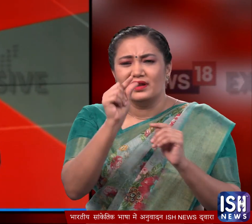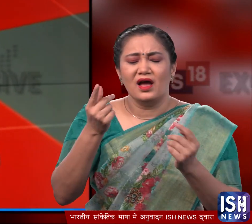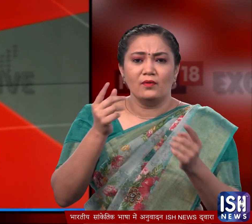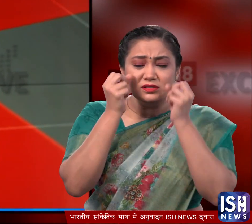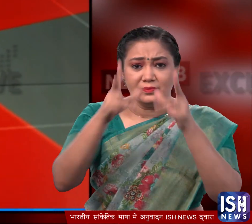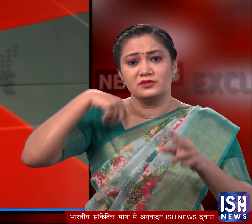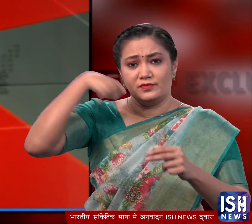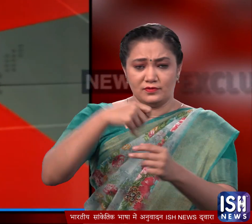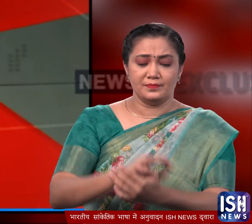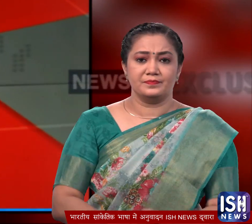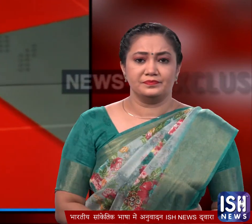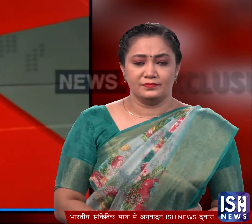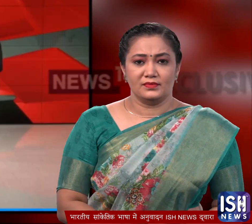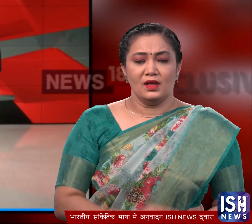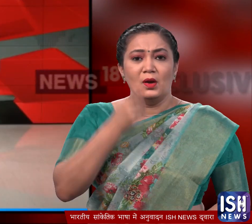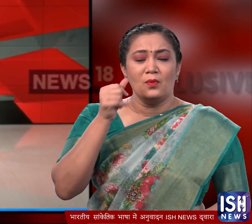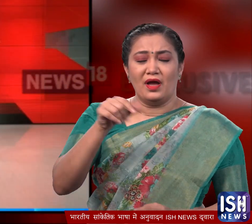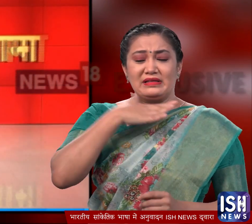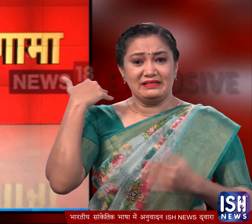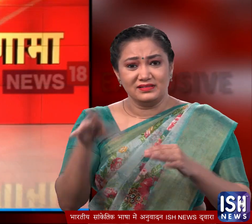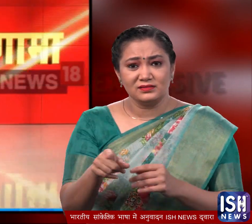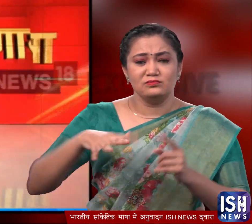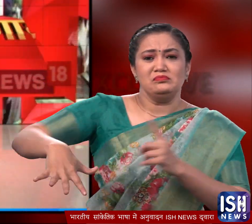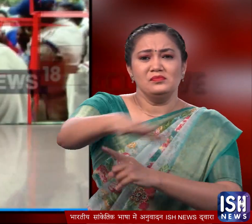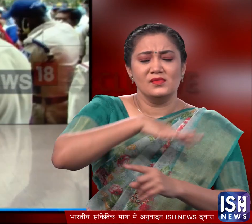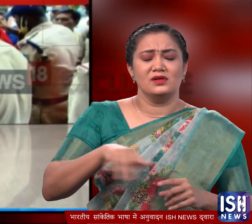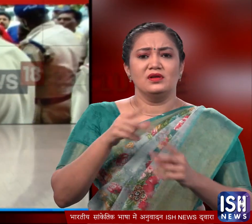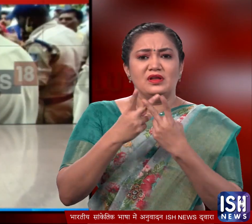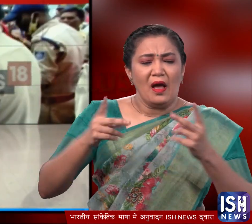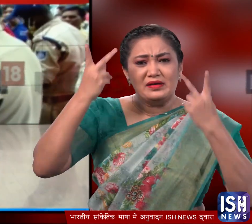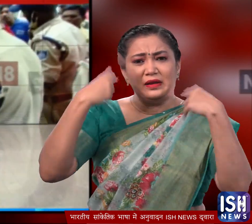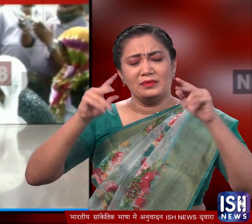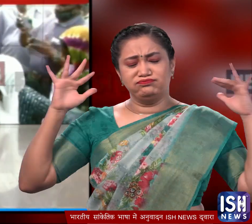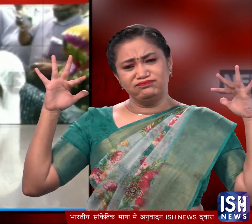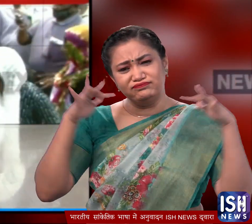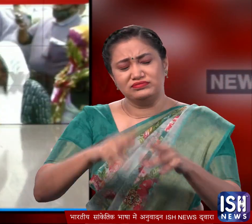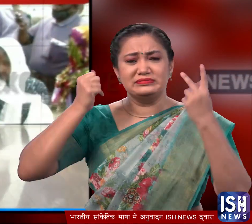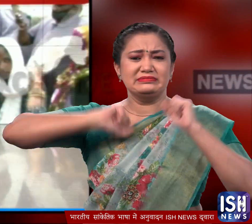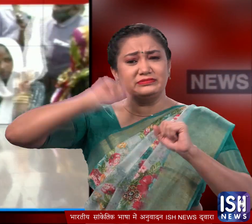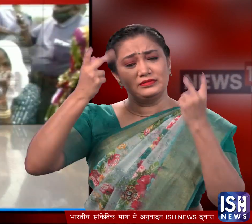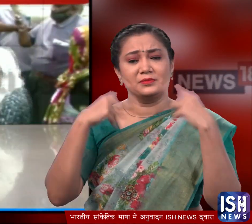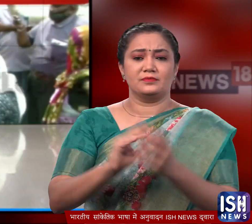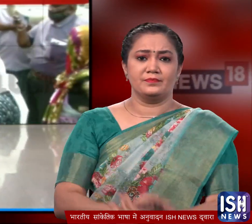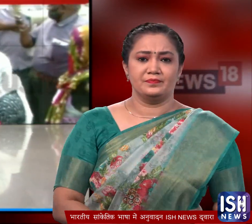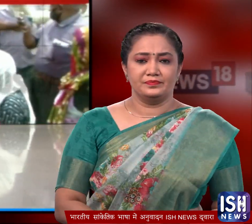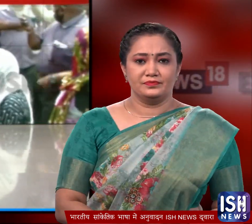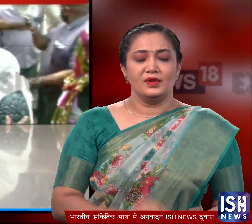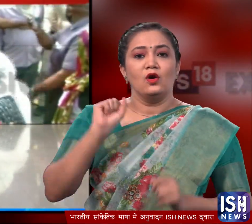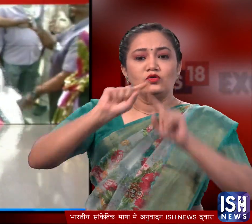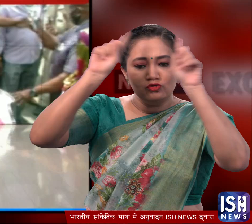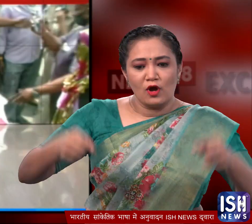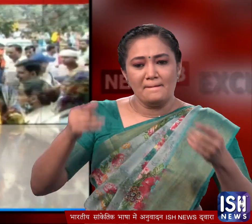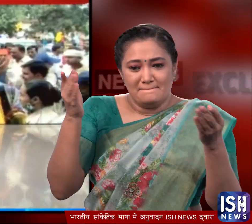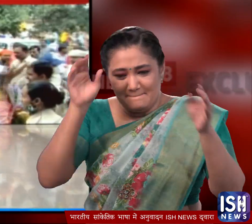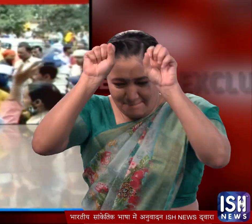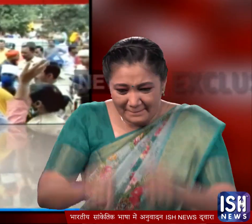से हैरान करने वाली तस्वीरें सामने आई। वहां एक लड़के की हत्या के बाद इलाके के लोगों ने बड़ी तादाद में जुटकर हंगामा किया। बताया गया कि वो अपनी